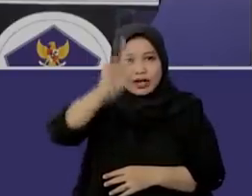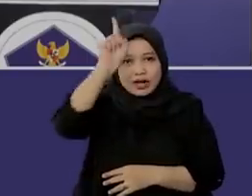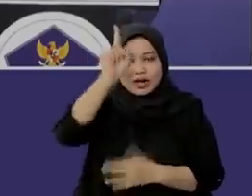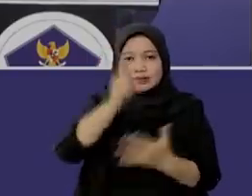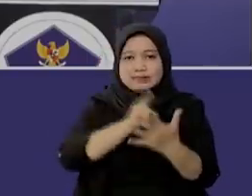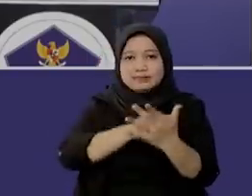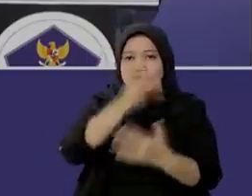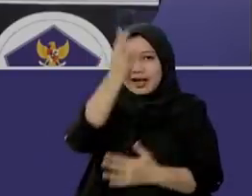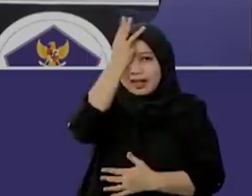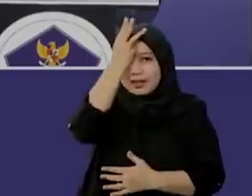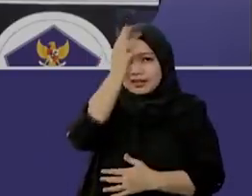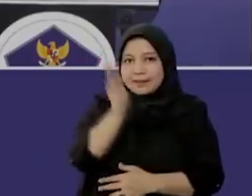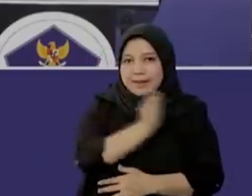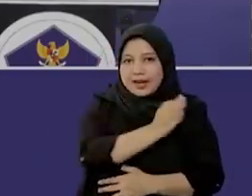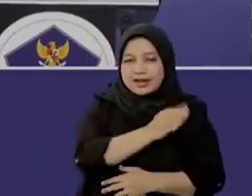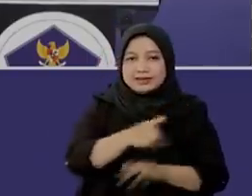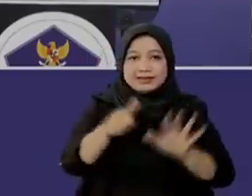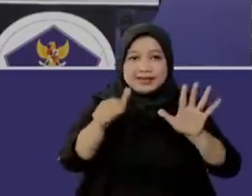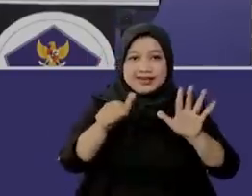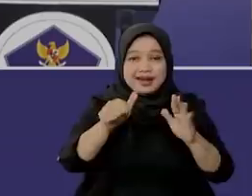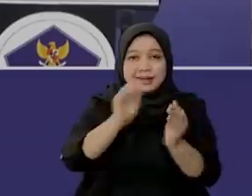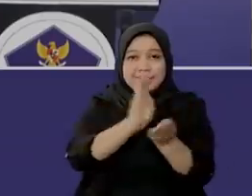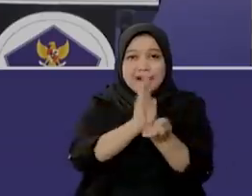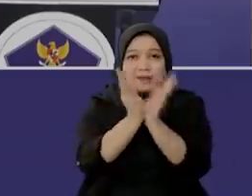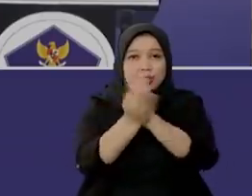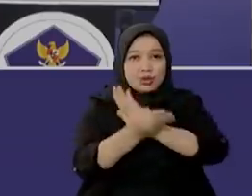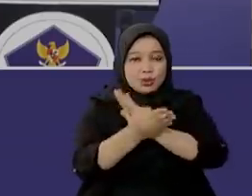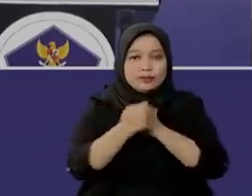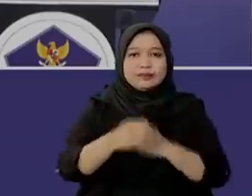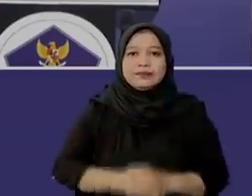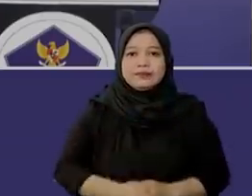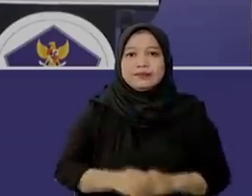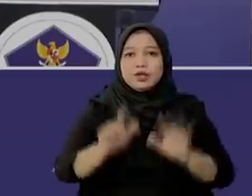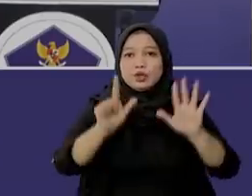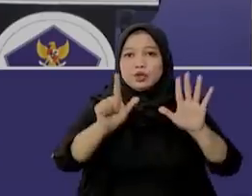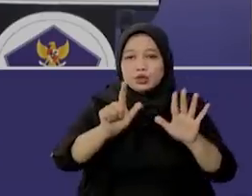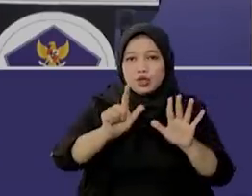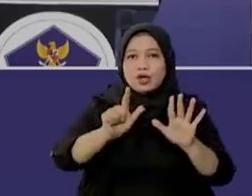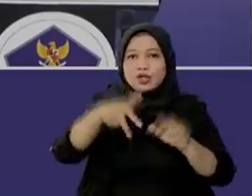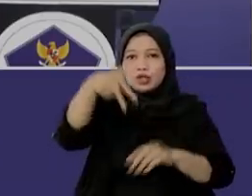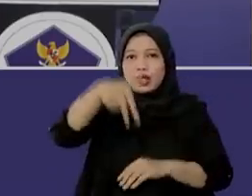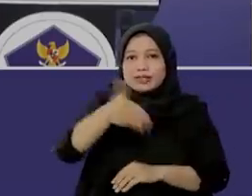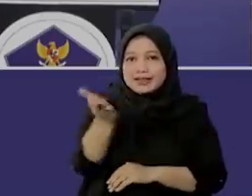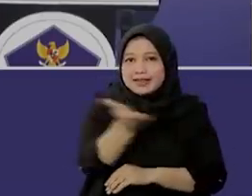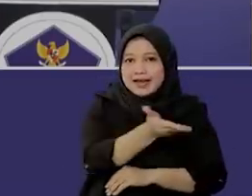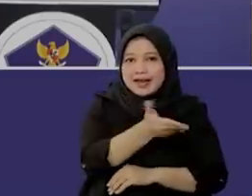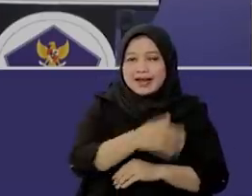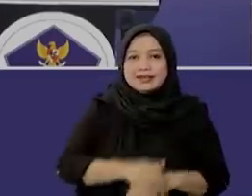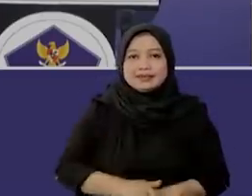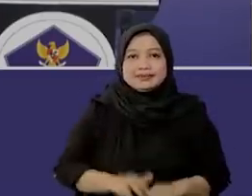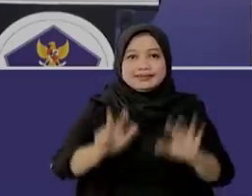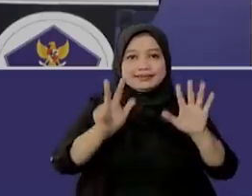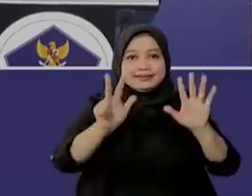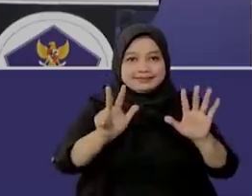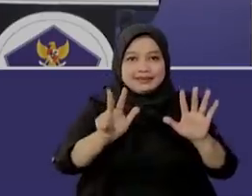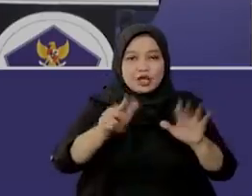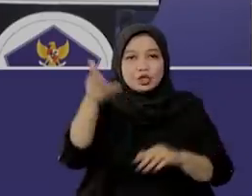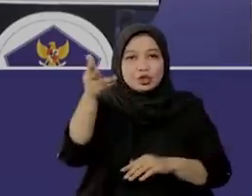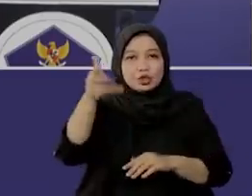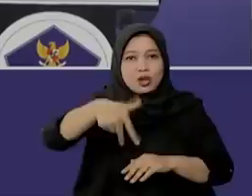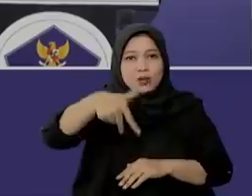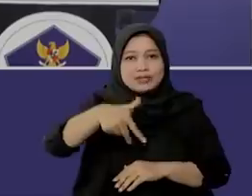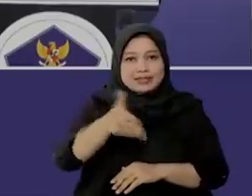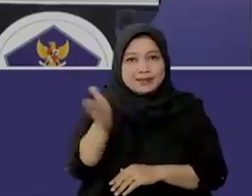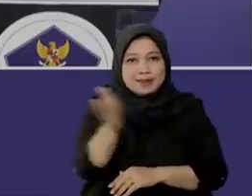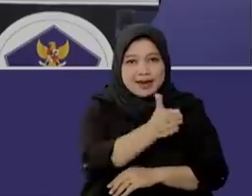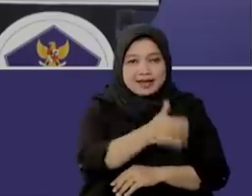Kalimantan Hai barat Bangka Belitung Sulawesi Tenggara Sulawesi Barat